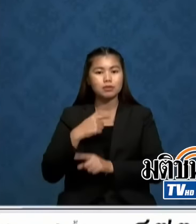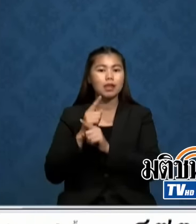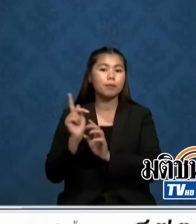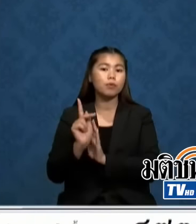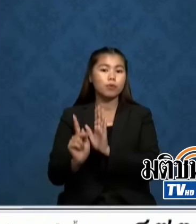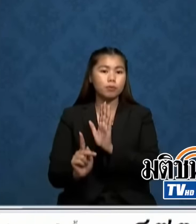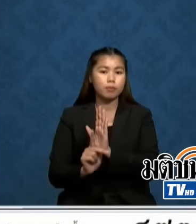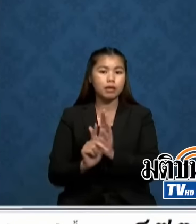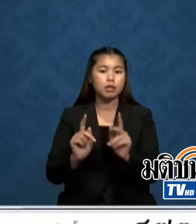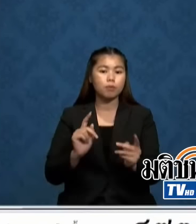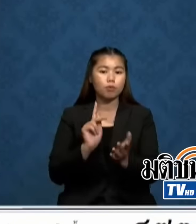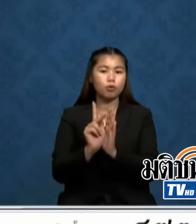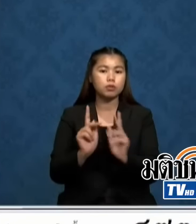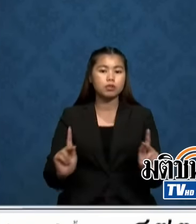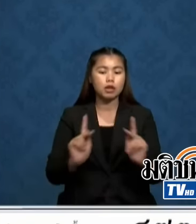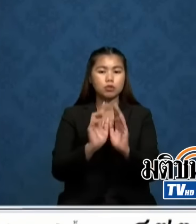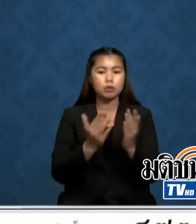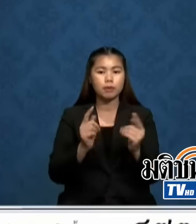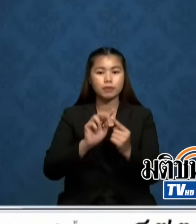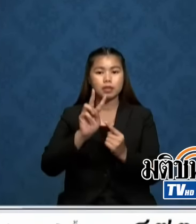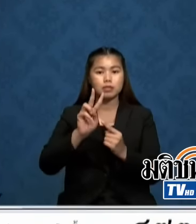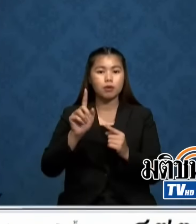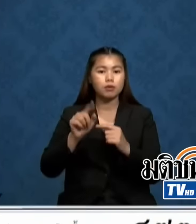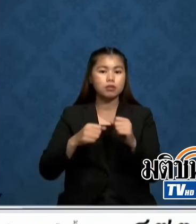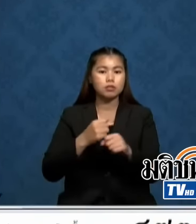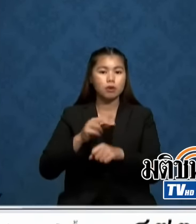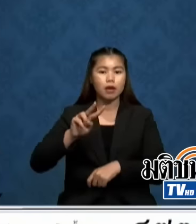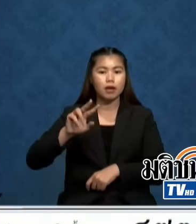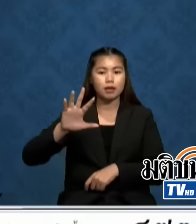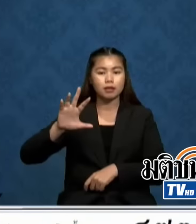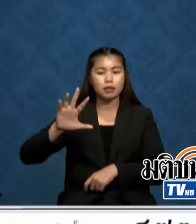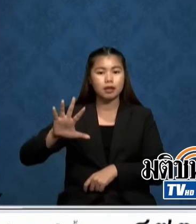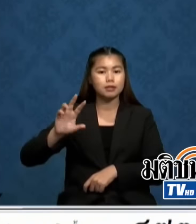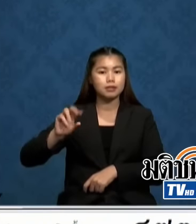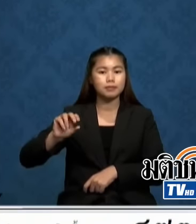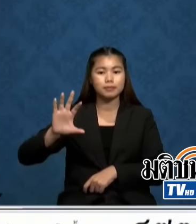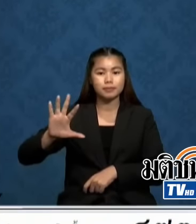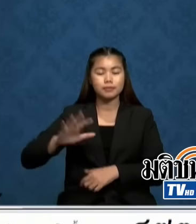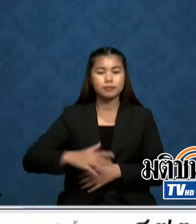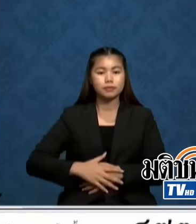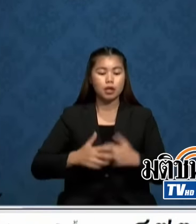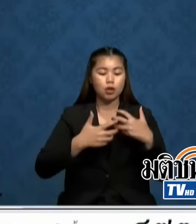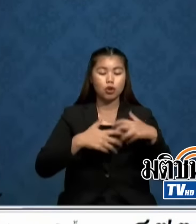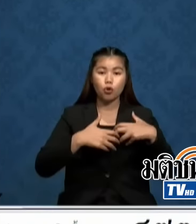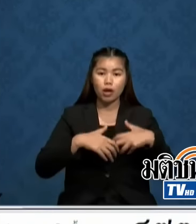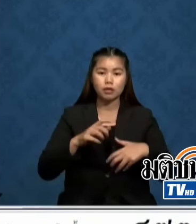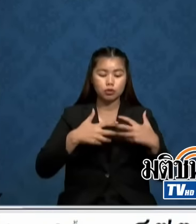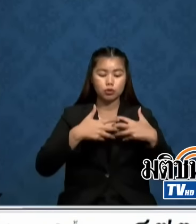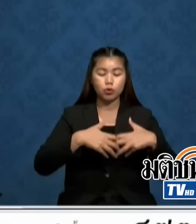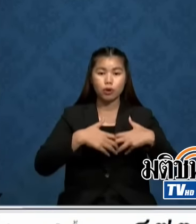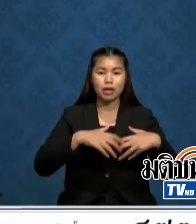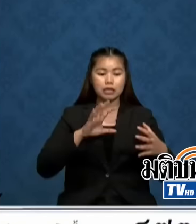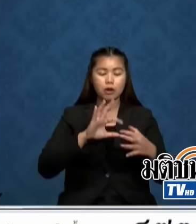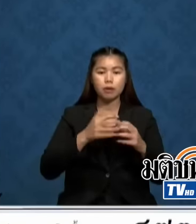ไว้ในกฎกระทรวงฉบับที่ 2พุทธศัก2535และโรงงานประกอบกิจการเกี่ยวกับการนำผลิตภัณฑ์